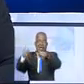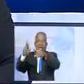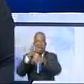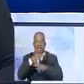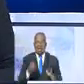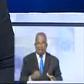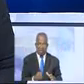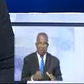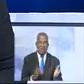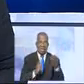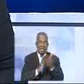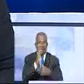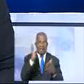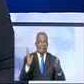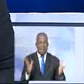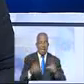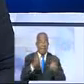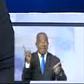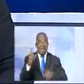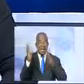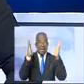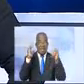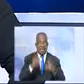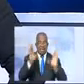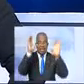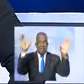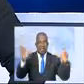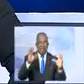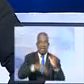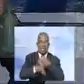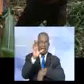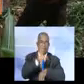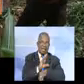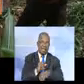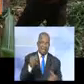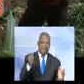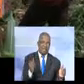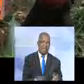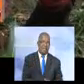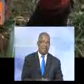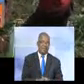en partage ». La cérémonie officielle en Côte d'Ivoire avec Franck Wadio.